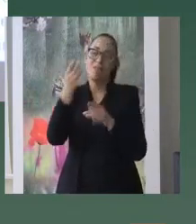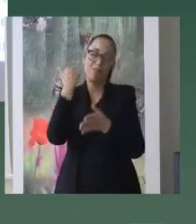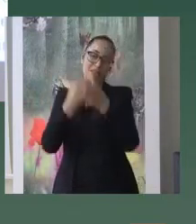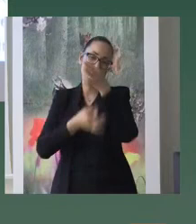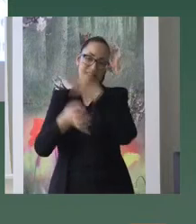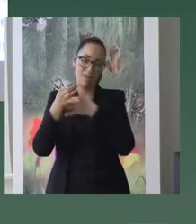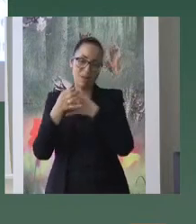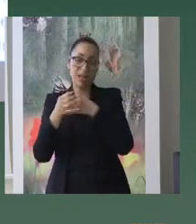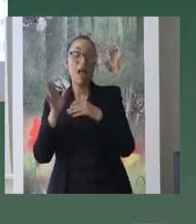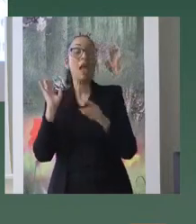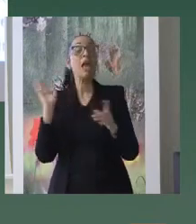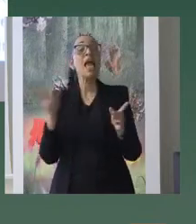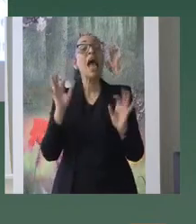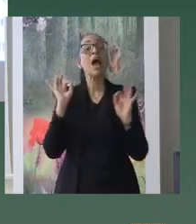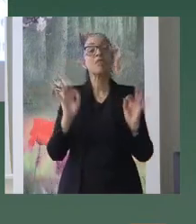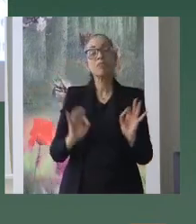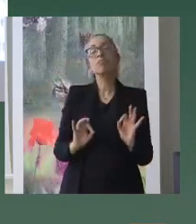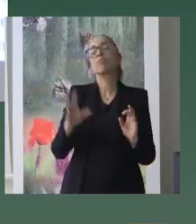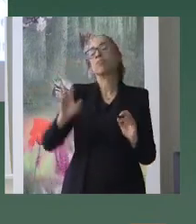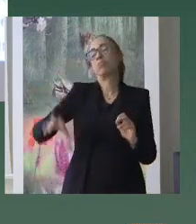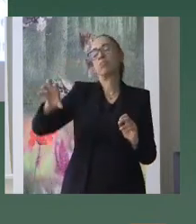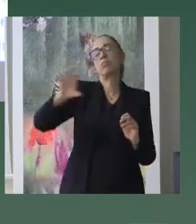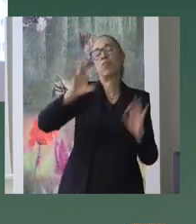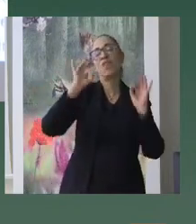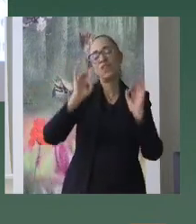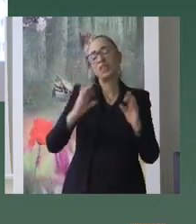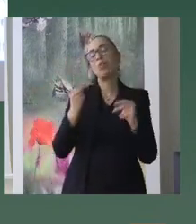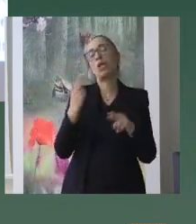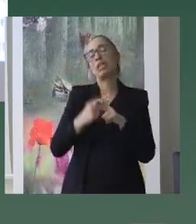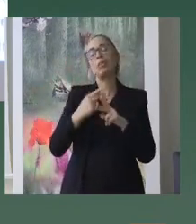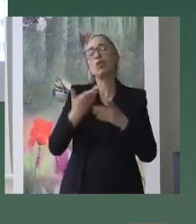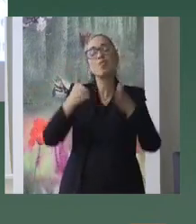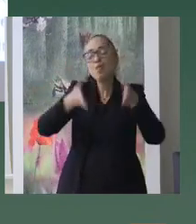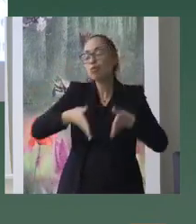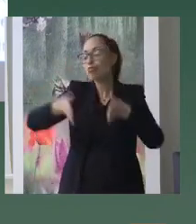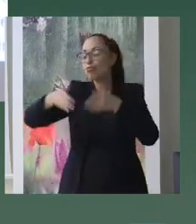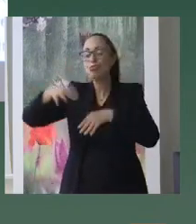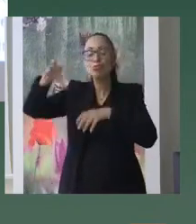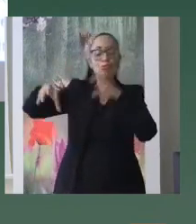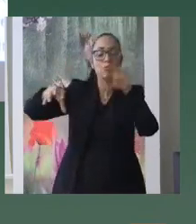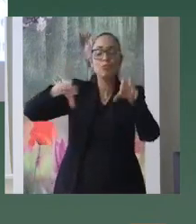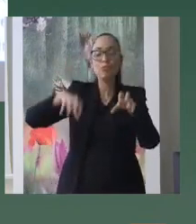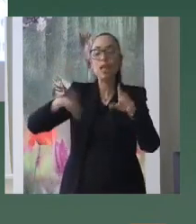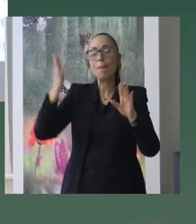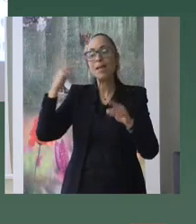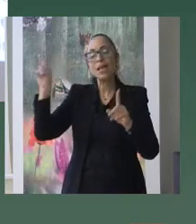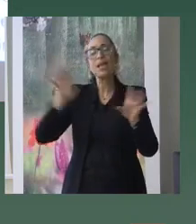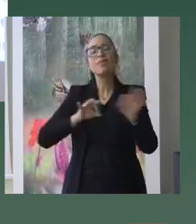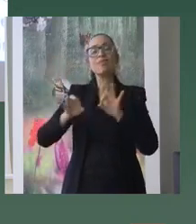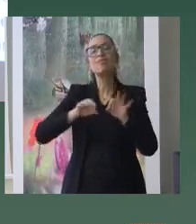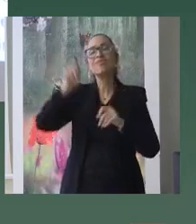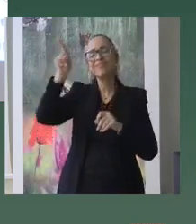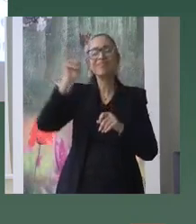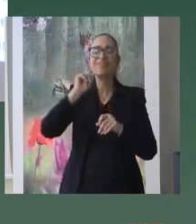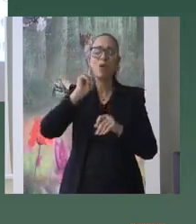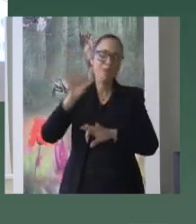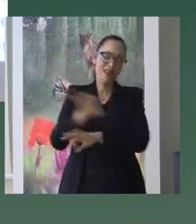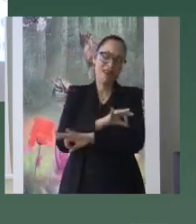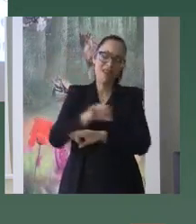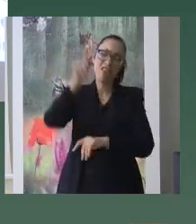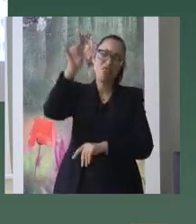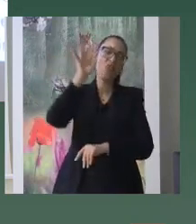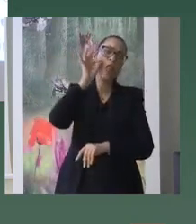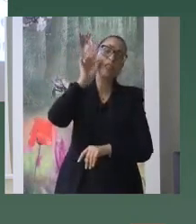που είπατε, σε κάθε περίπτωση η αστική γεωμετρία παίζει πολύ μεγάλη σημασία. Σε μια πάρα πολύ ενδιαφέρουσα εργασία που έχει κάνει μια συνάδελφος στη Θεσσαλονίκη, έδειξε